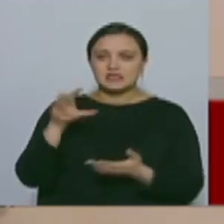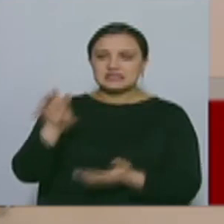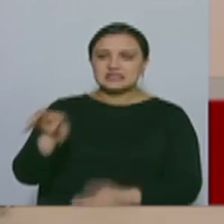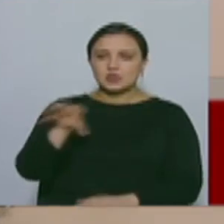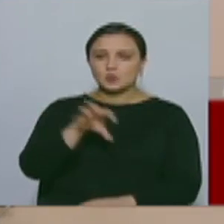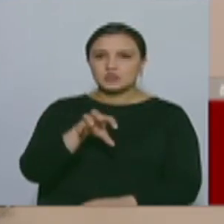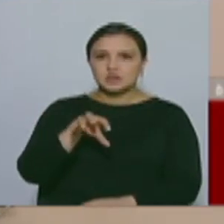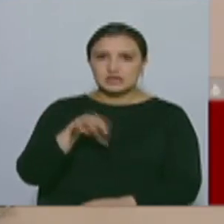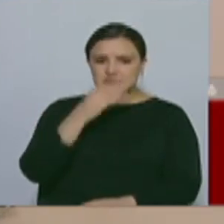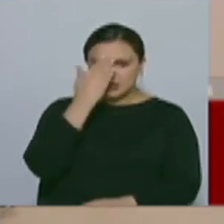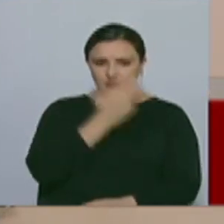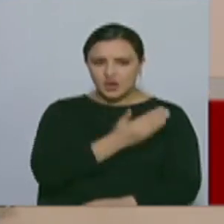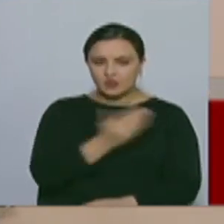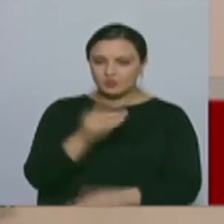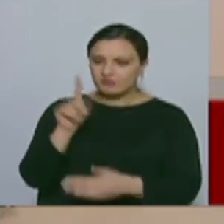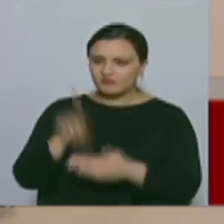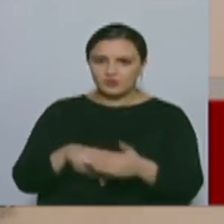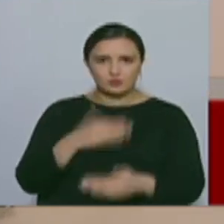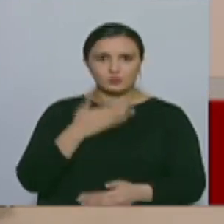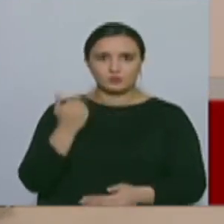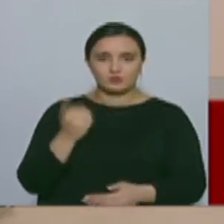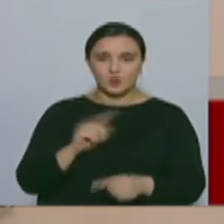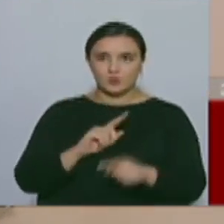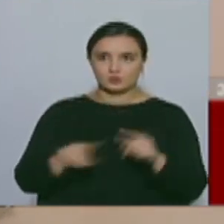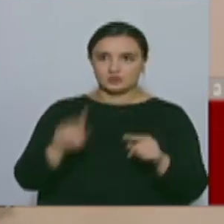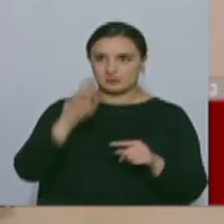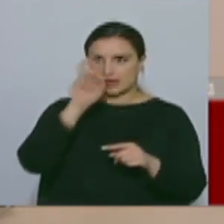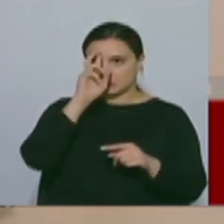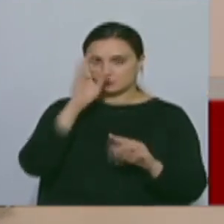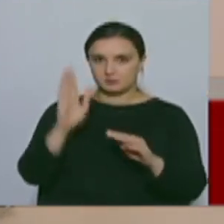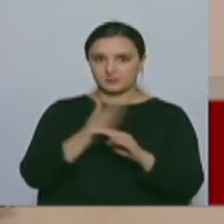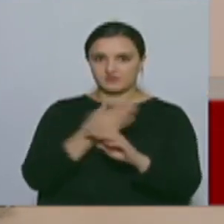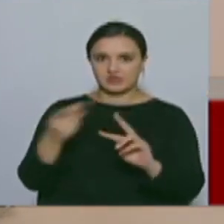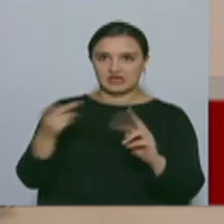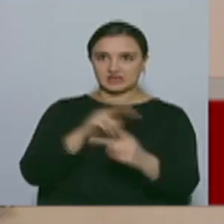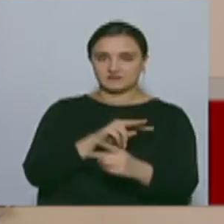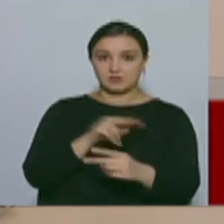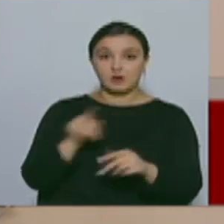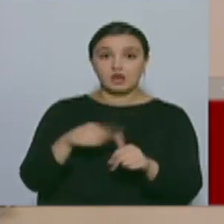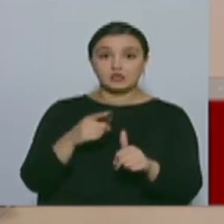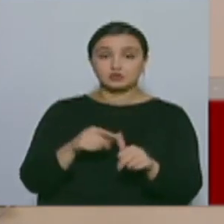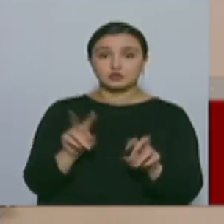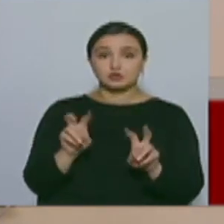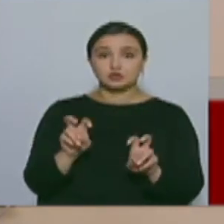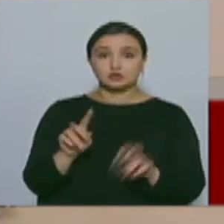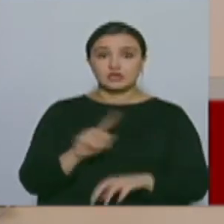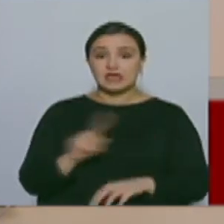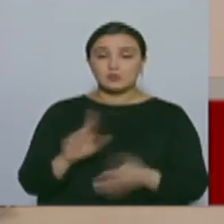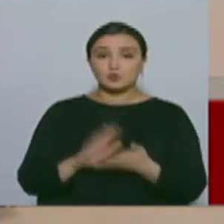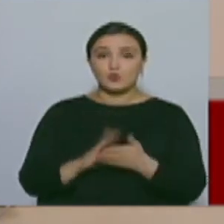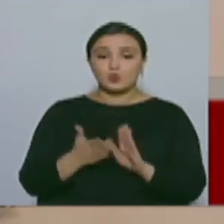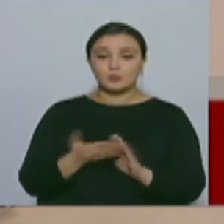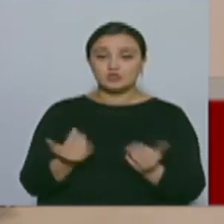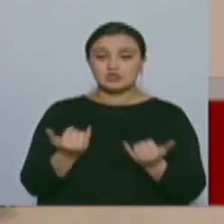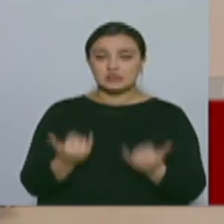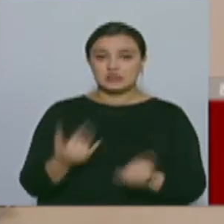რეალურად არ ენდობა საზოგადოება, უცბად იცვლება ხელისუფლება. უცბად იცვლება ხელისუფლება, ეს იმას ნიშნავს, რომ რა მდგომარეობაშიც